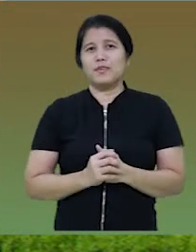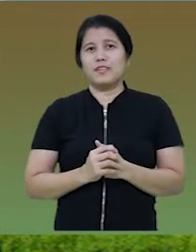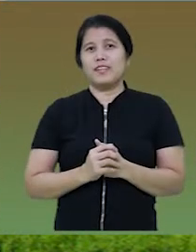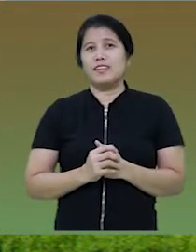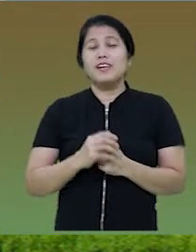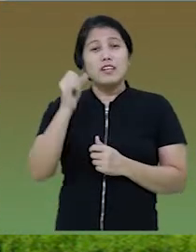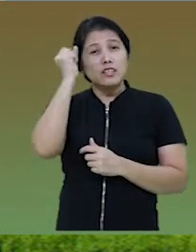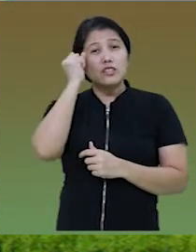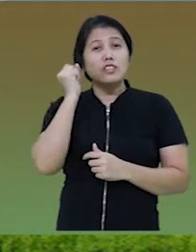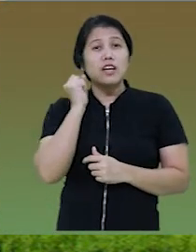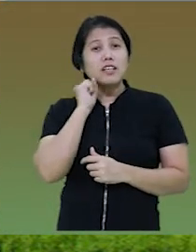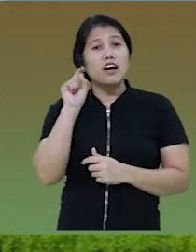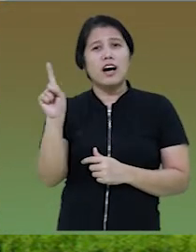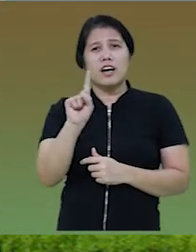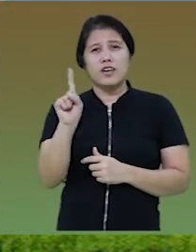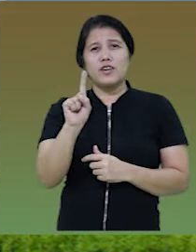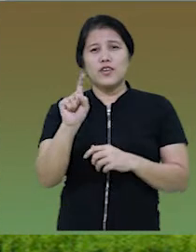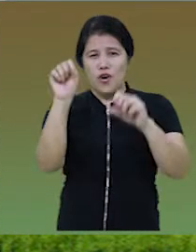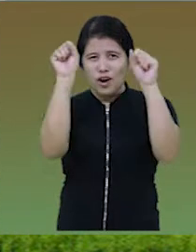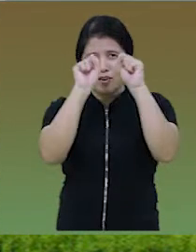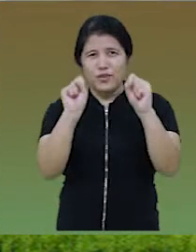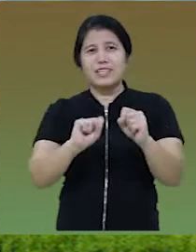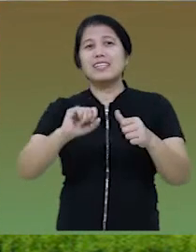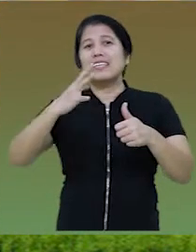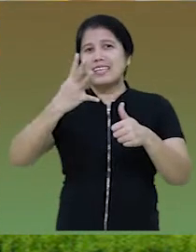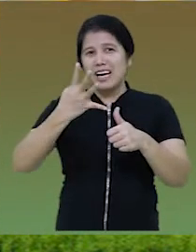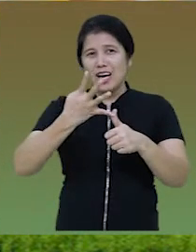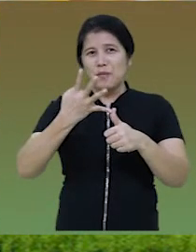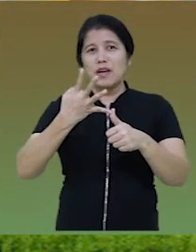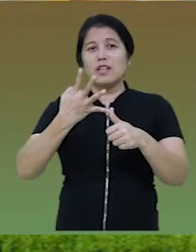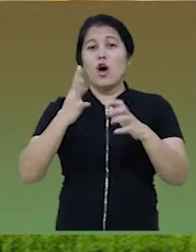Shen, ano ang hugis ng ika-apat na lobo?